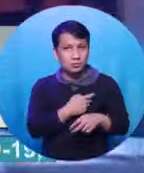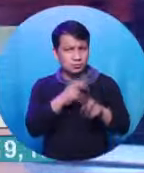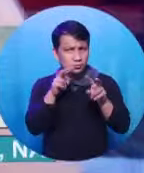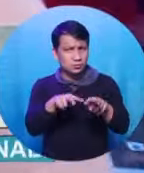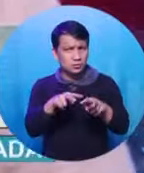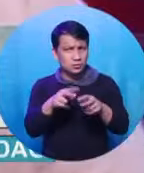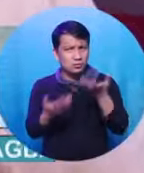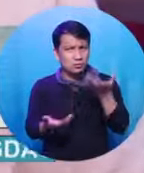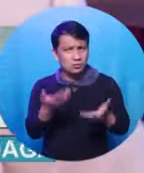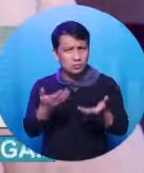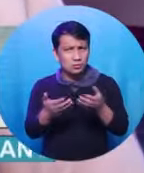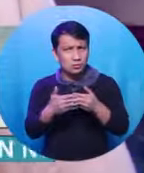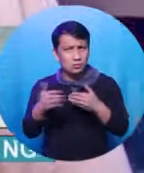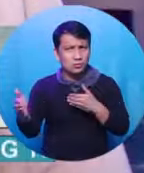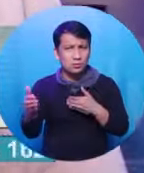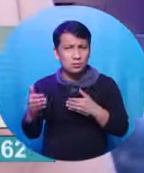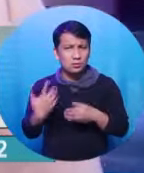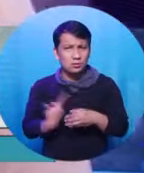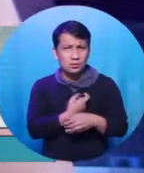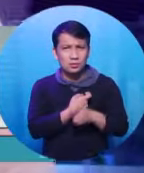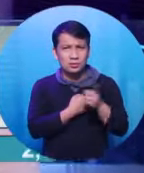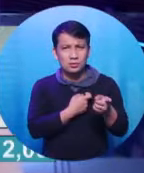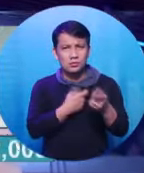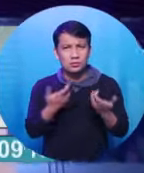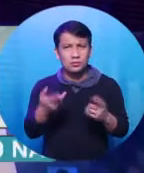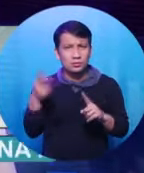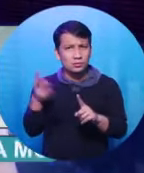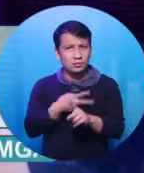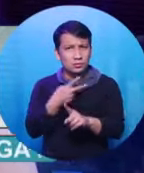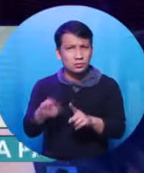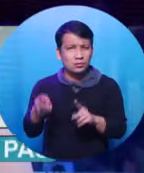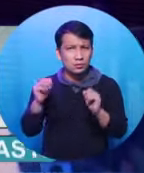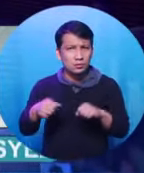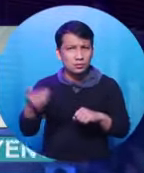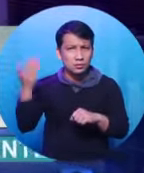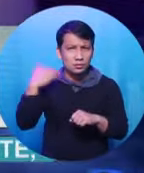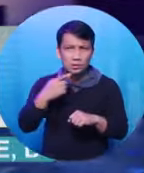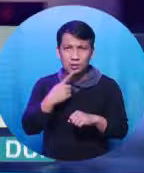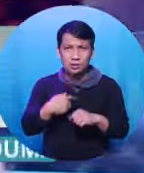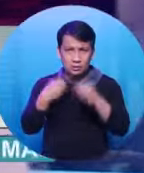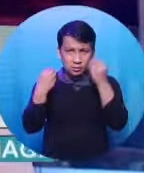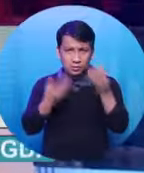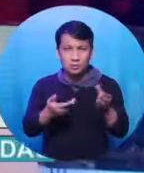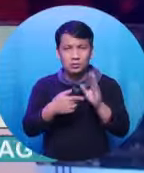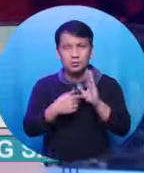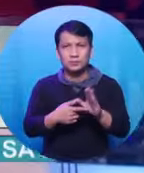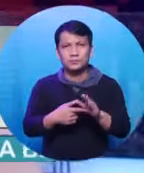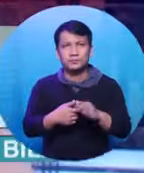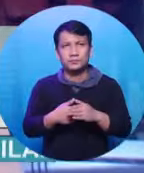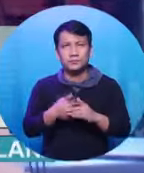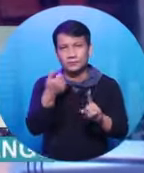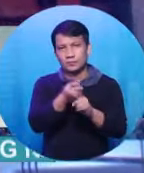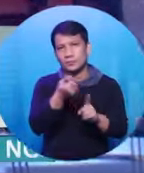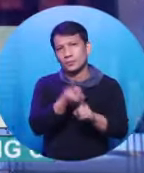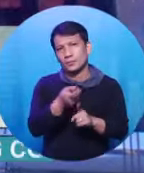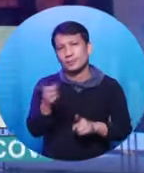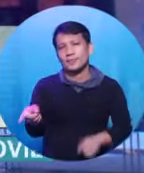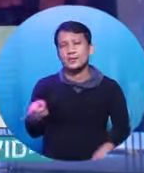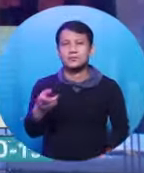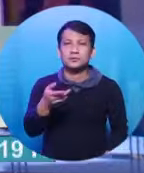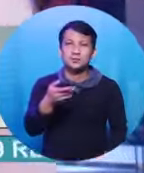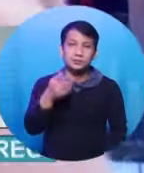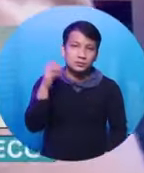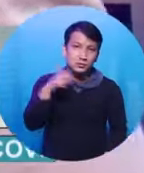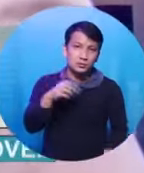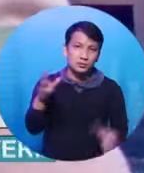sa kabila ng lahat ng pagiging ano, pagiging bayolente na kanyang dating nobyo, eh talaga naman binugbog pa rin niya si ate. So yun muna